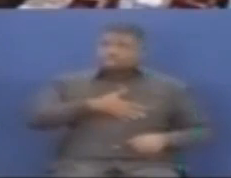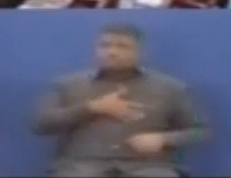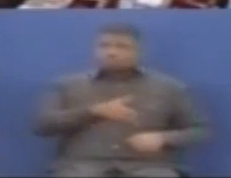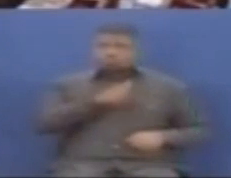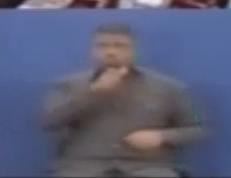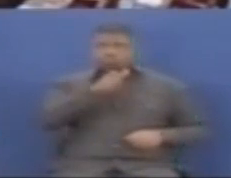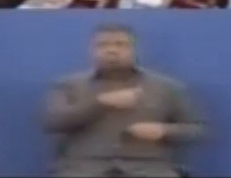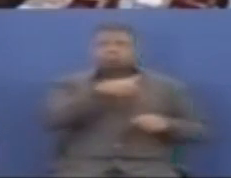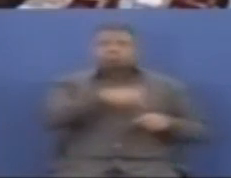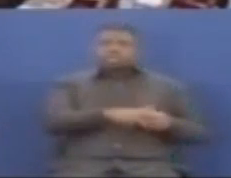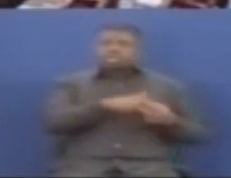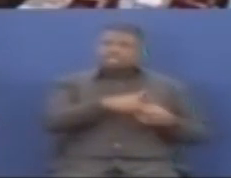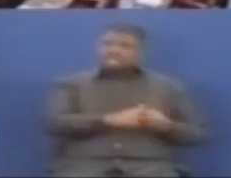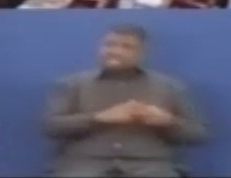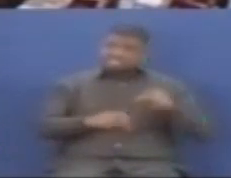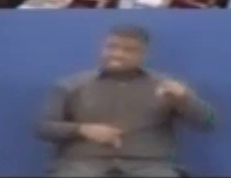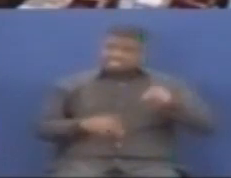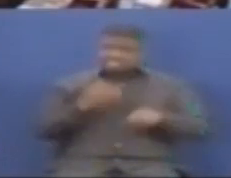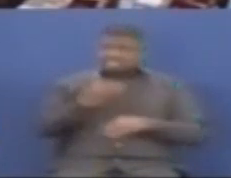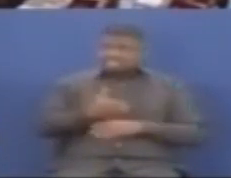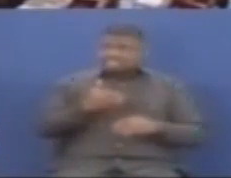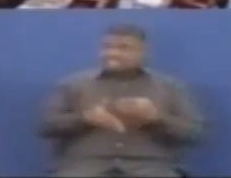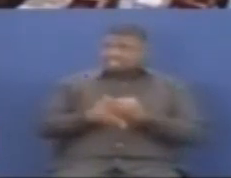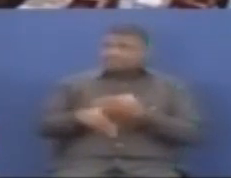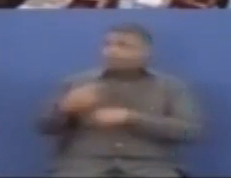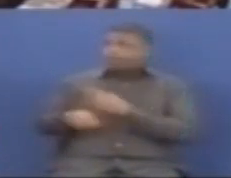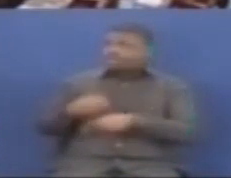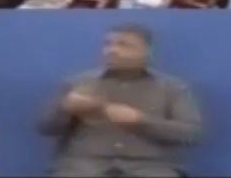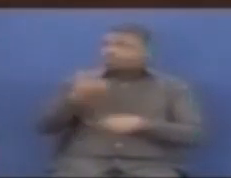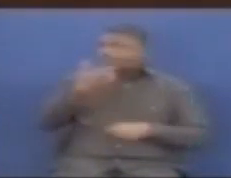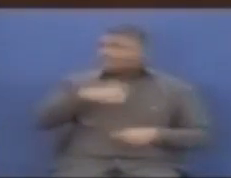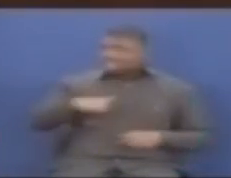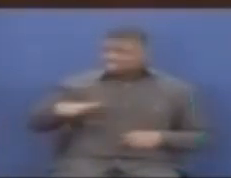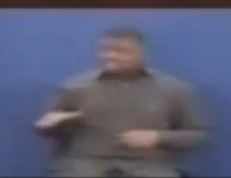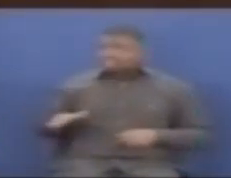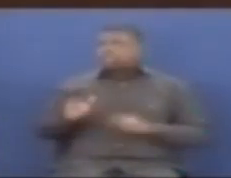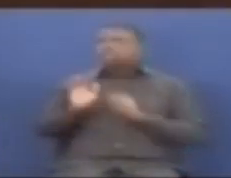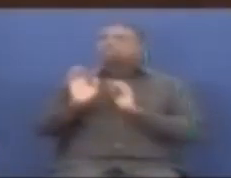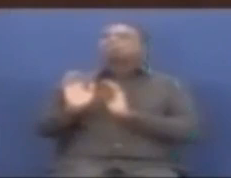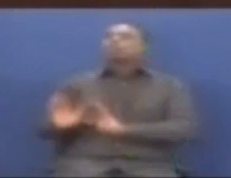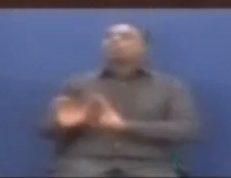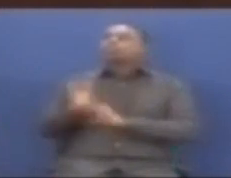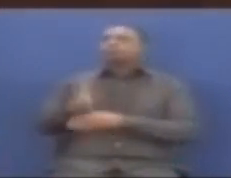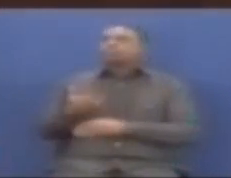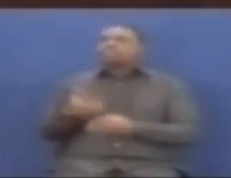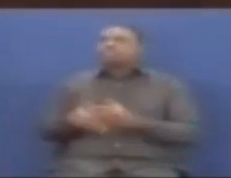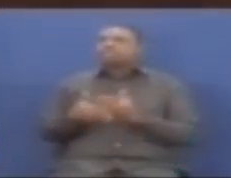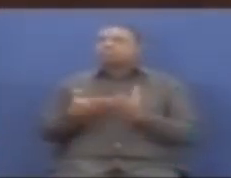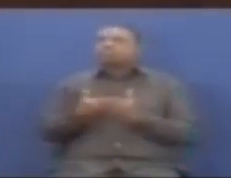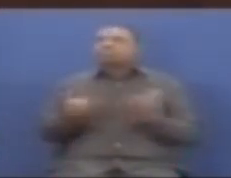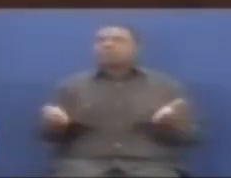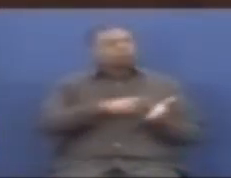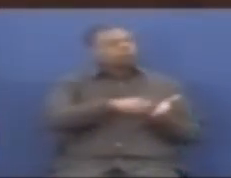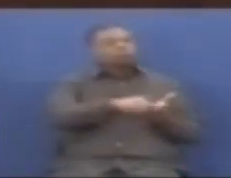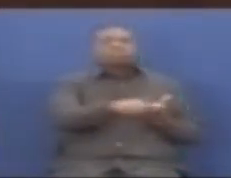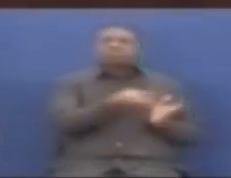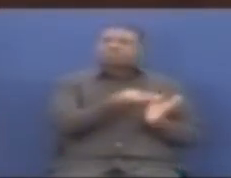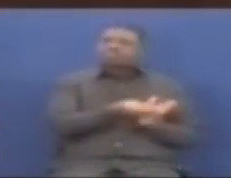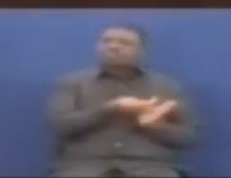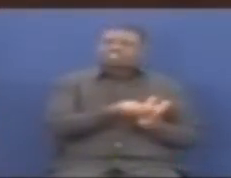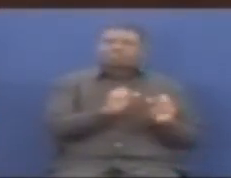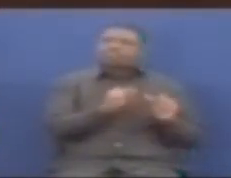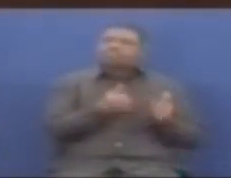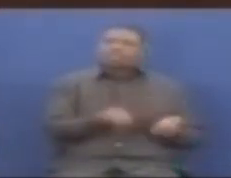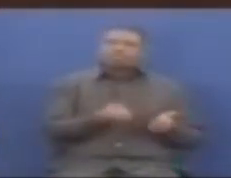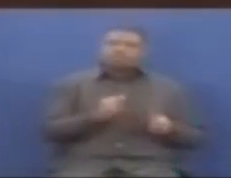Investment Company Limited anayejenga mradi wa maji Chita amesimama kujenga kwa sababu hajalipwa fedha zake kiasi